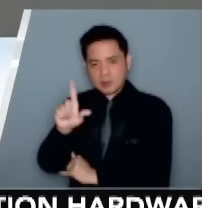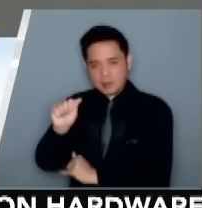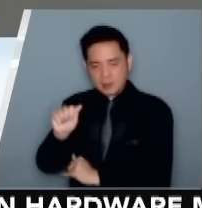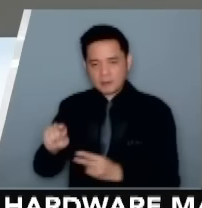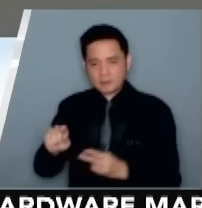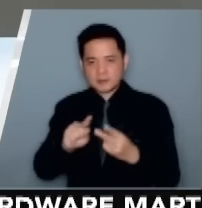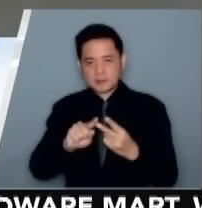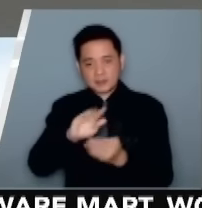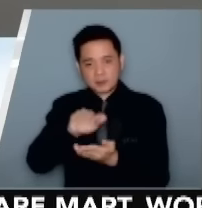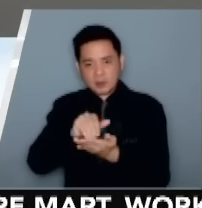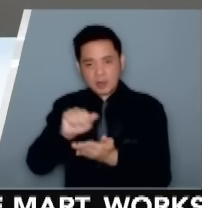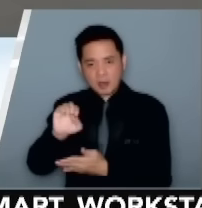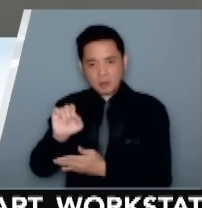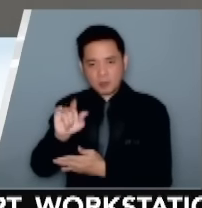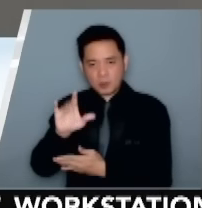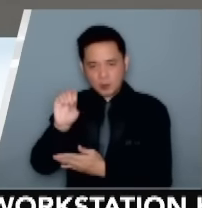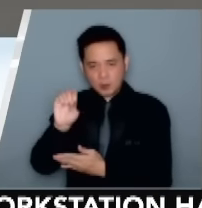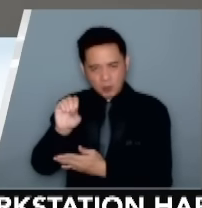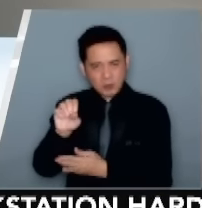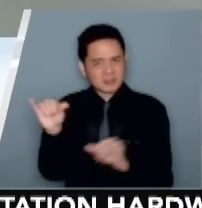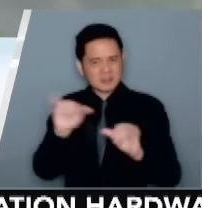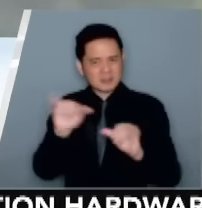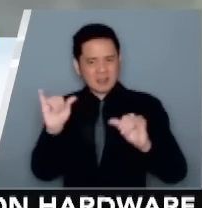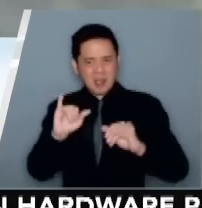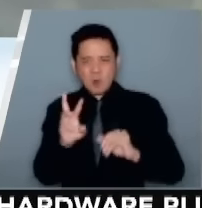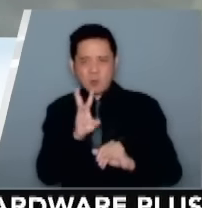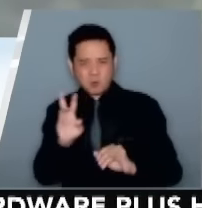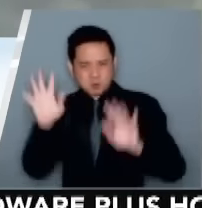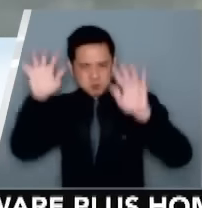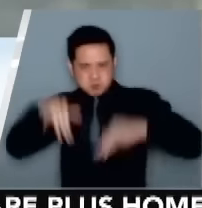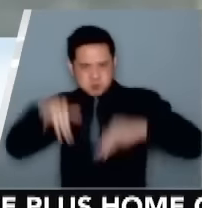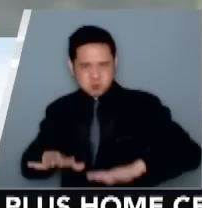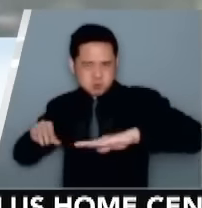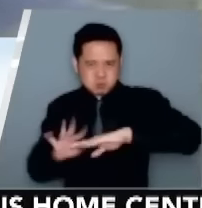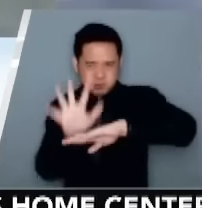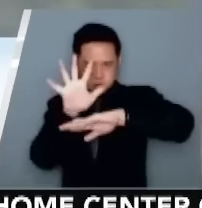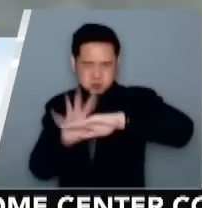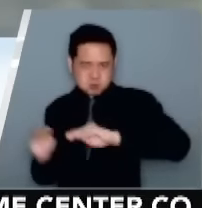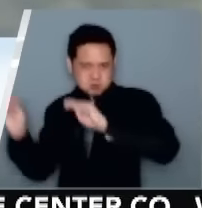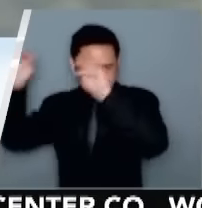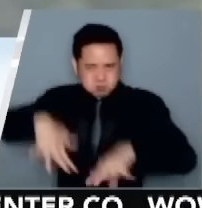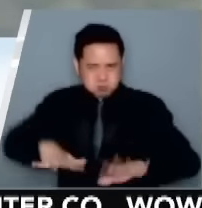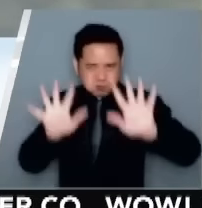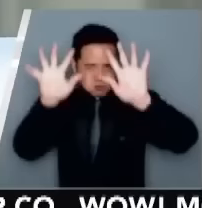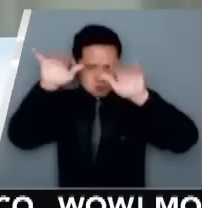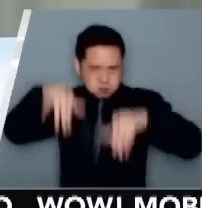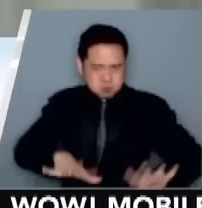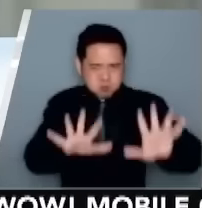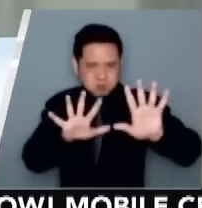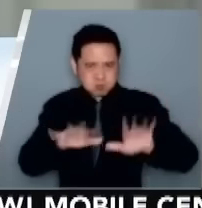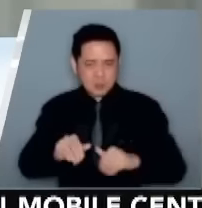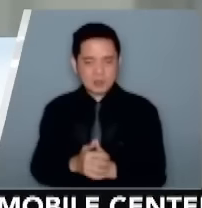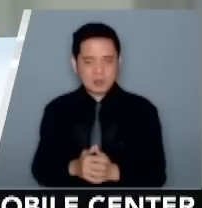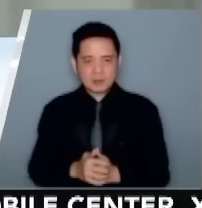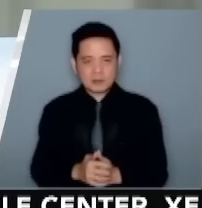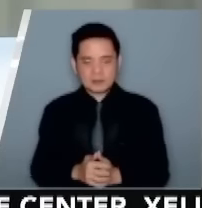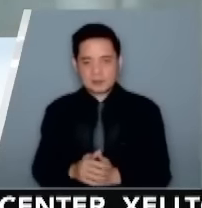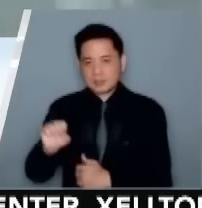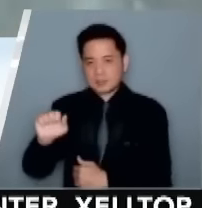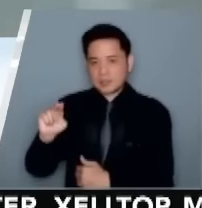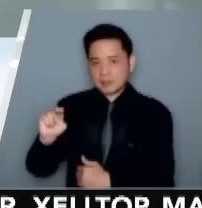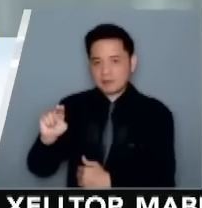lang na naglalakas ding hampas ng Alo ng Cagayan River sa Barangay San Vicente sa bayan ng Sta Ana kung saan narito ang ating